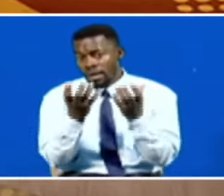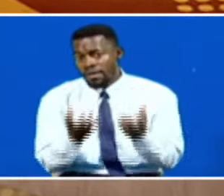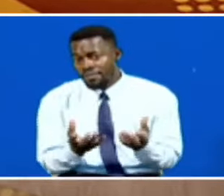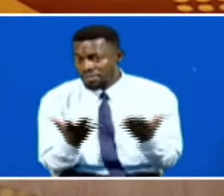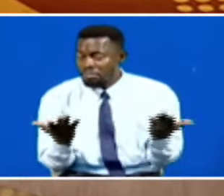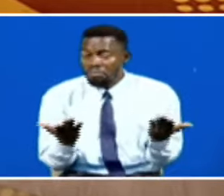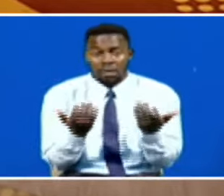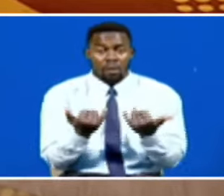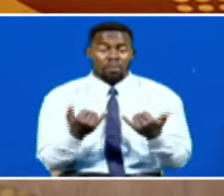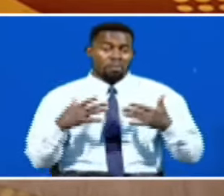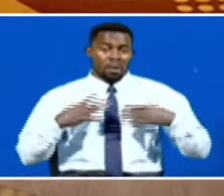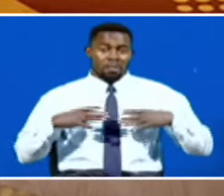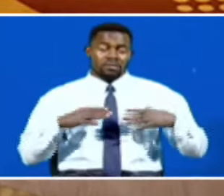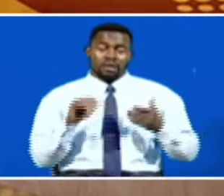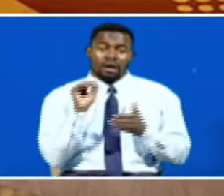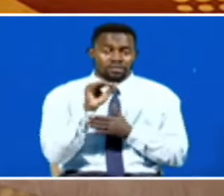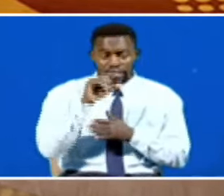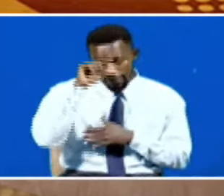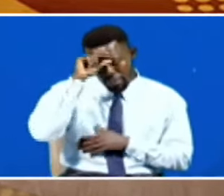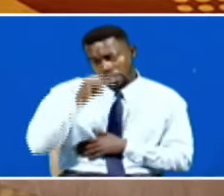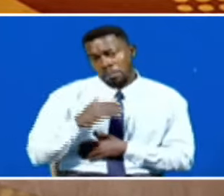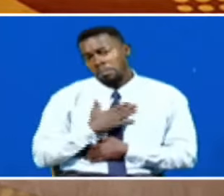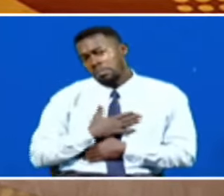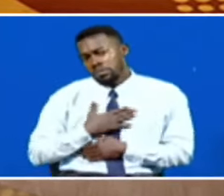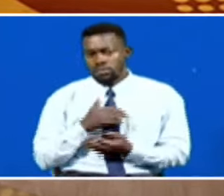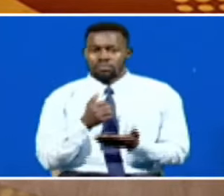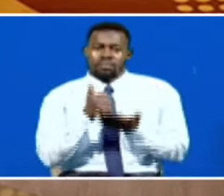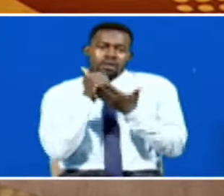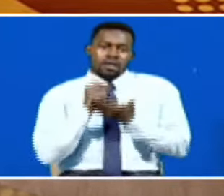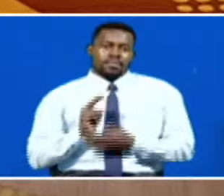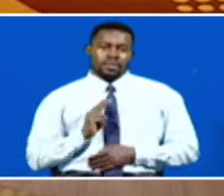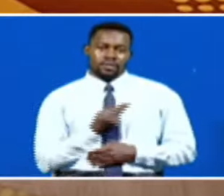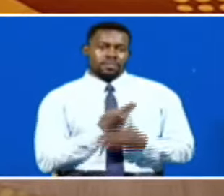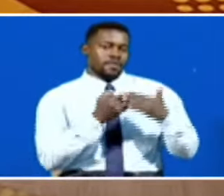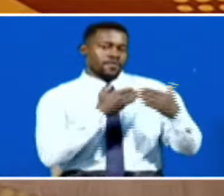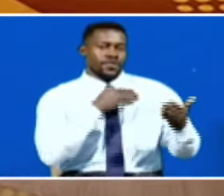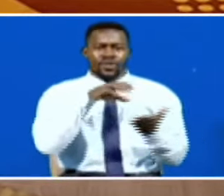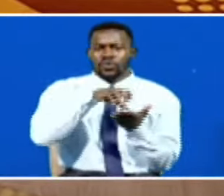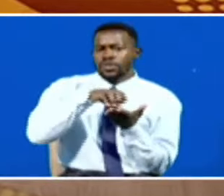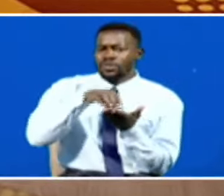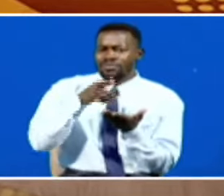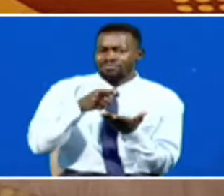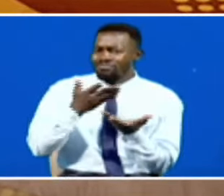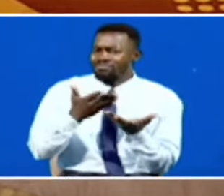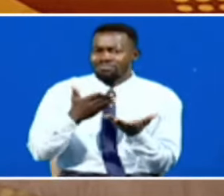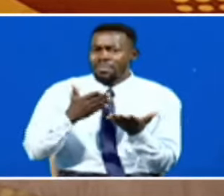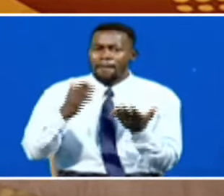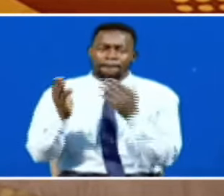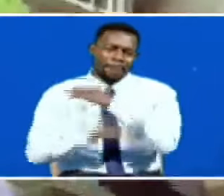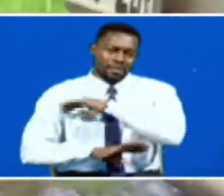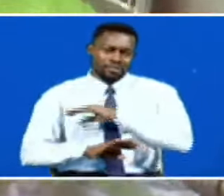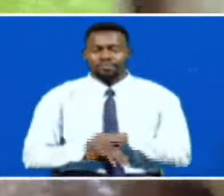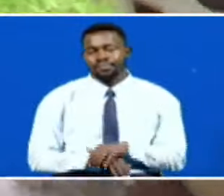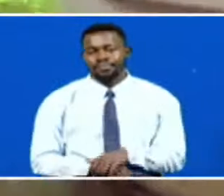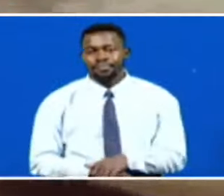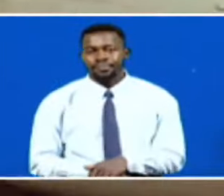sasa wenyeji wanatoa wito kwa serikali kuingilia kati kabla ya hali kuwa mbaya hata zaidi.